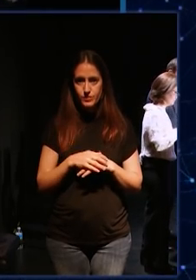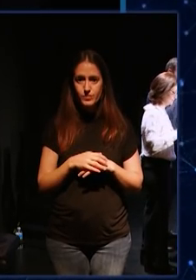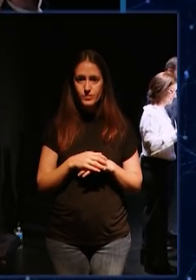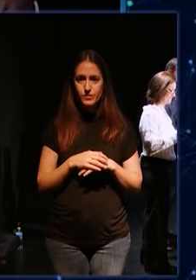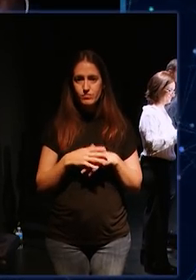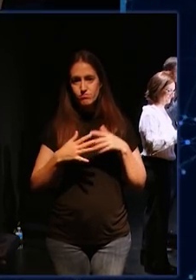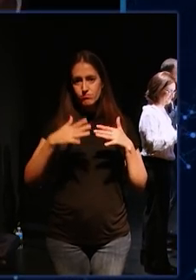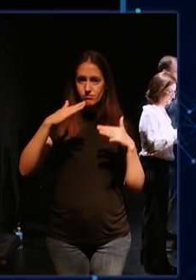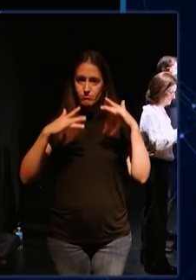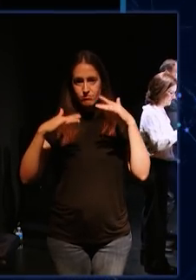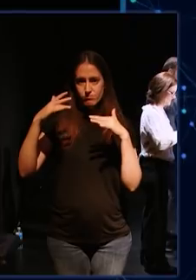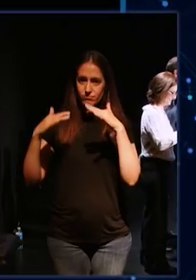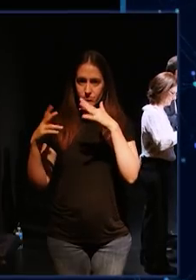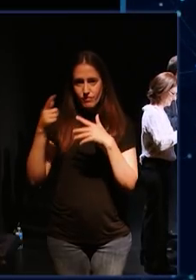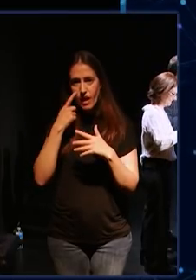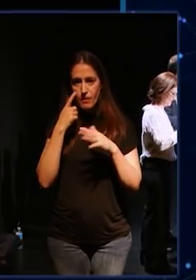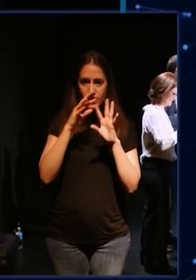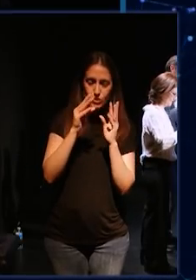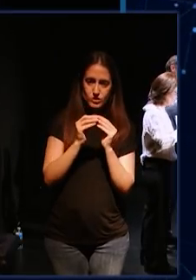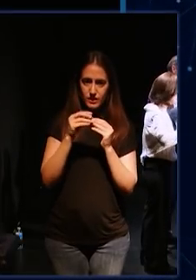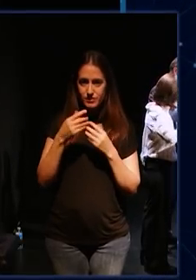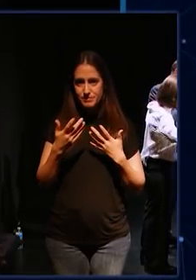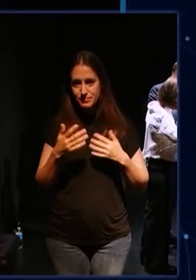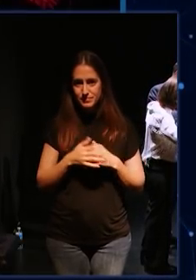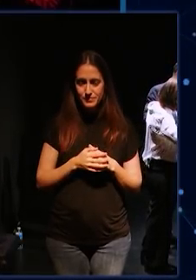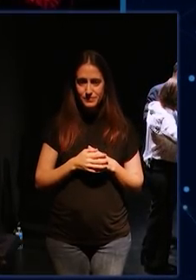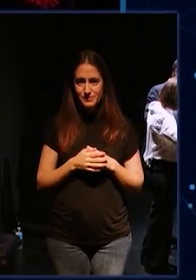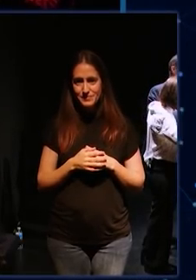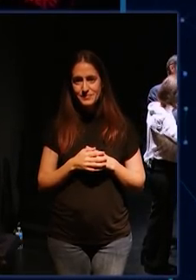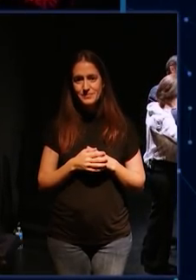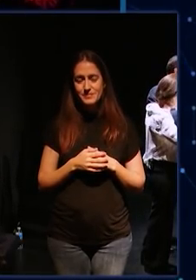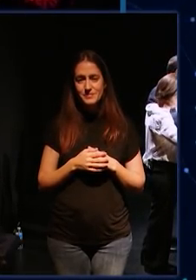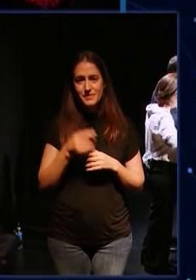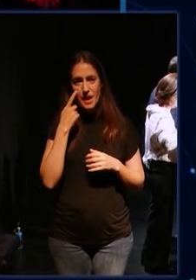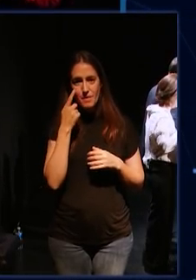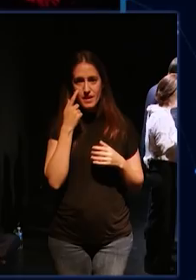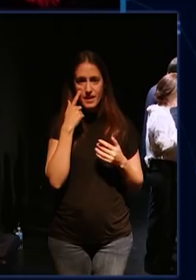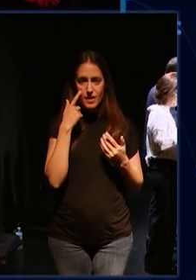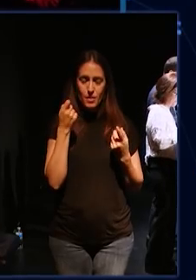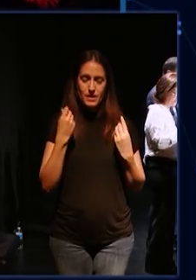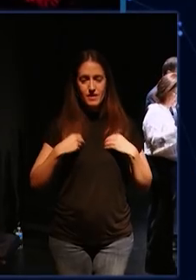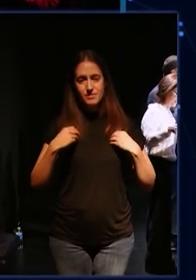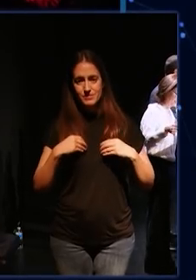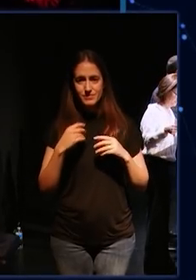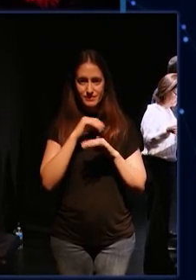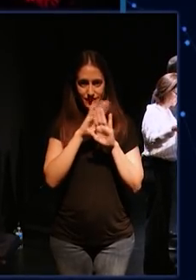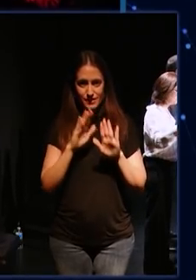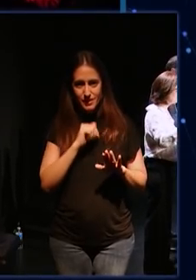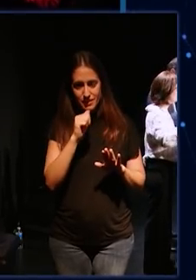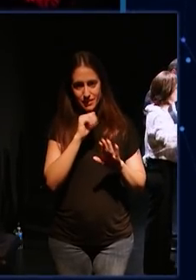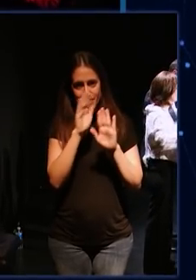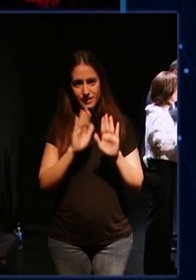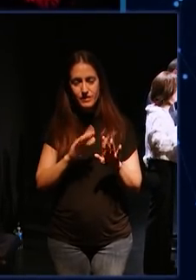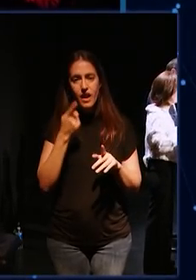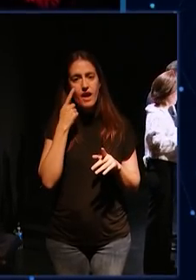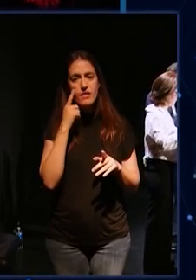fent aquí el seu sí. No, bueno, què diu? Això... No, maco, no s'han jugat per divertit, res, oi? Una mica de distensió per acabar. Ara anem a veure la